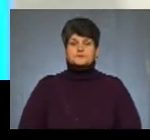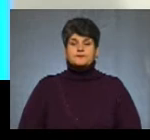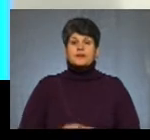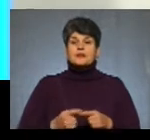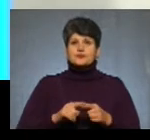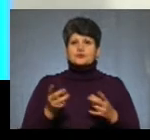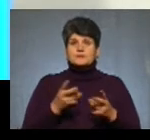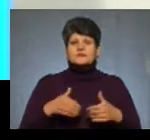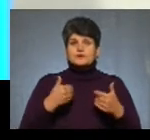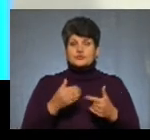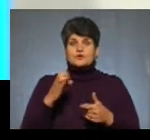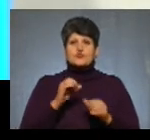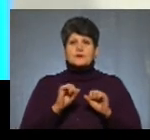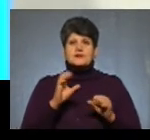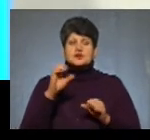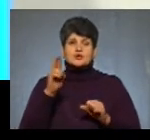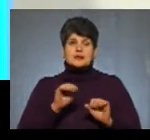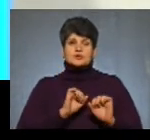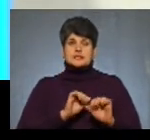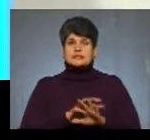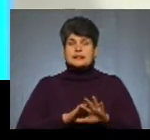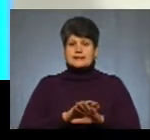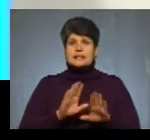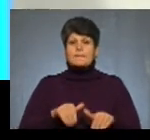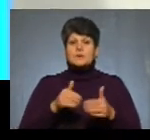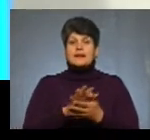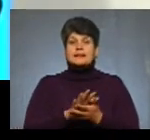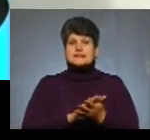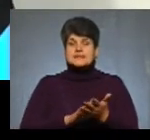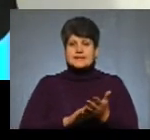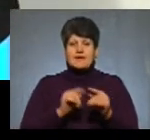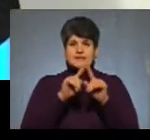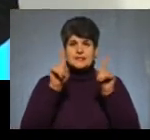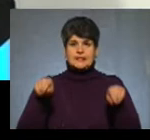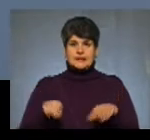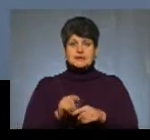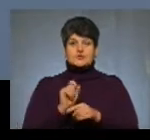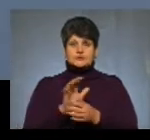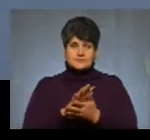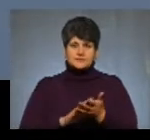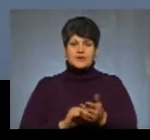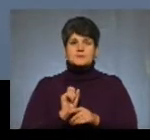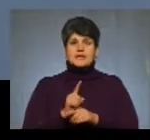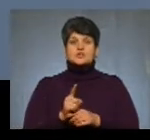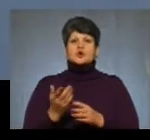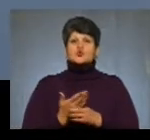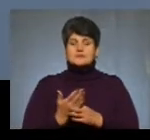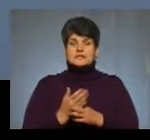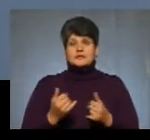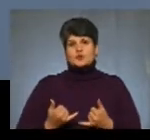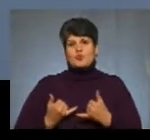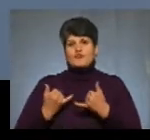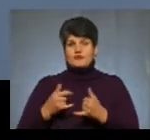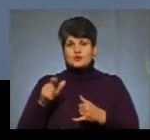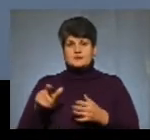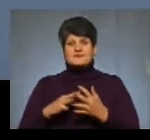потрібно звернутися до управління соціального захисту населення і подати заяву та декларацію для призначення субсидій або звернутися до уповноважених